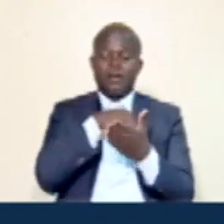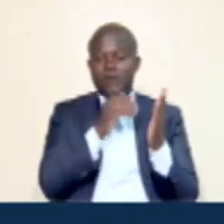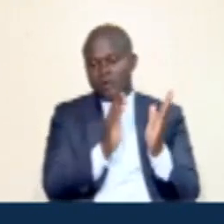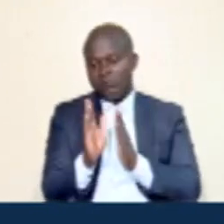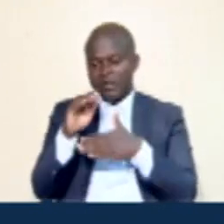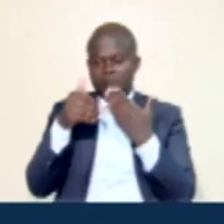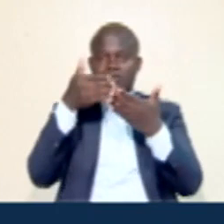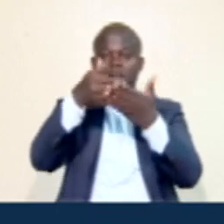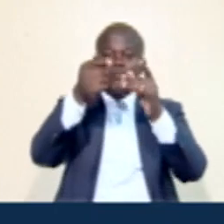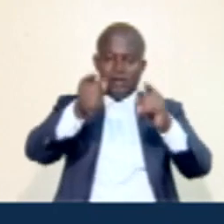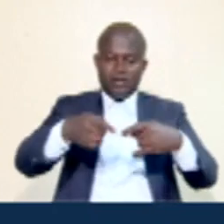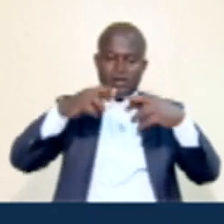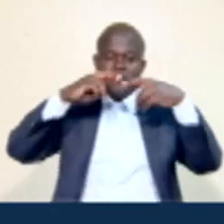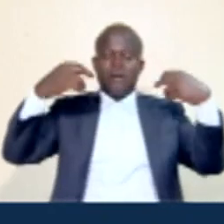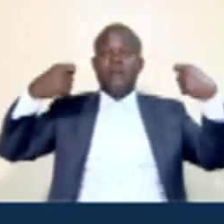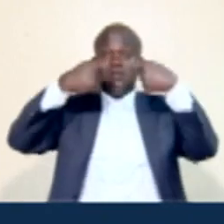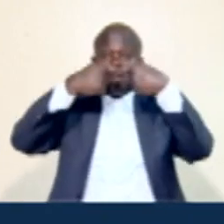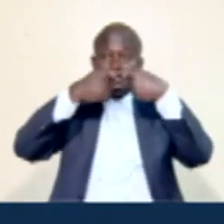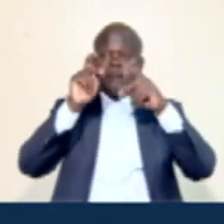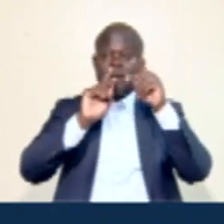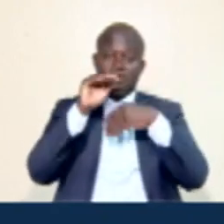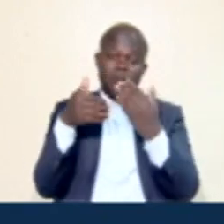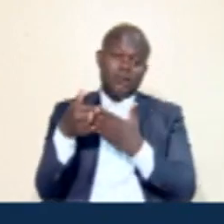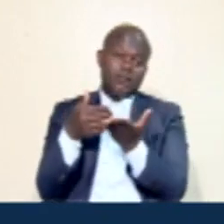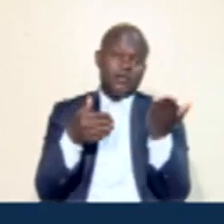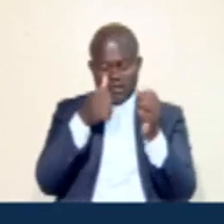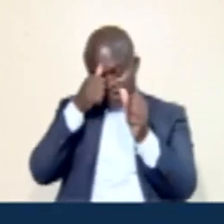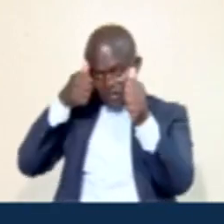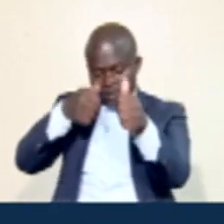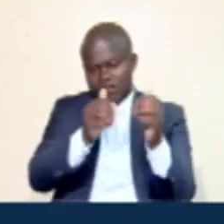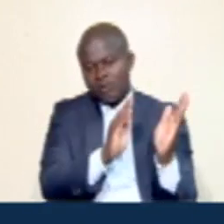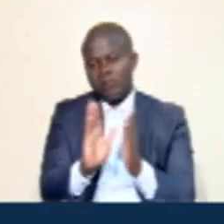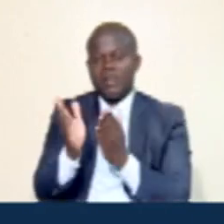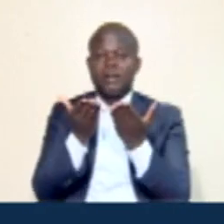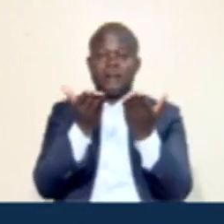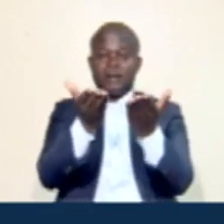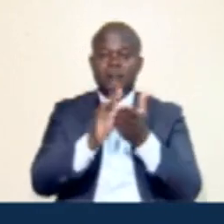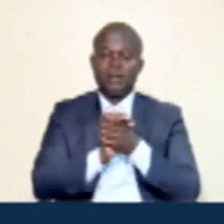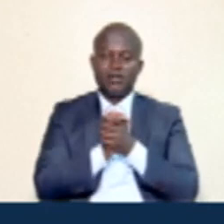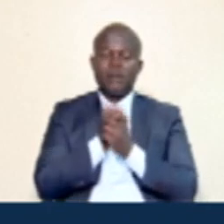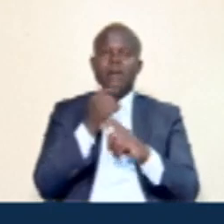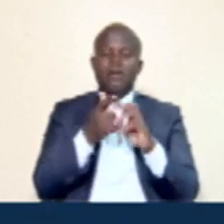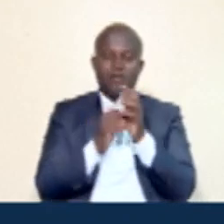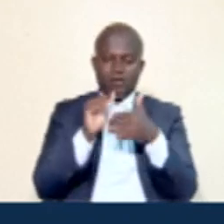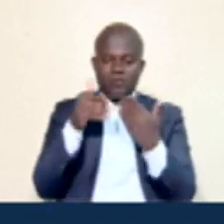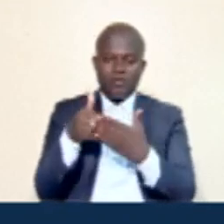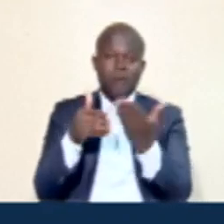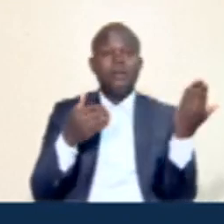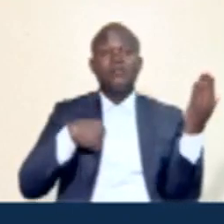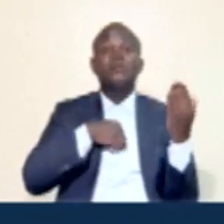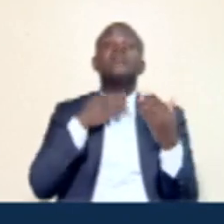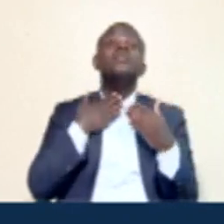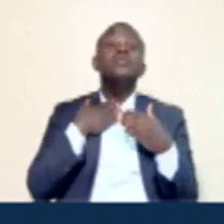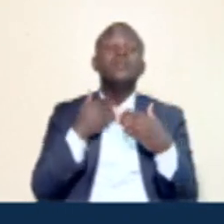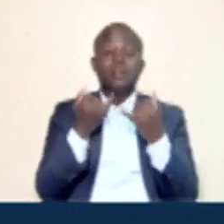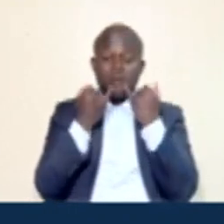turaplaninga tukageza amashanyarazi ku baturage tugendeye kuri plan ibihari mu gihugu ariko icyo dushaka kubizeza